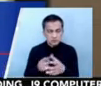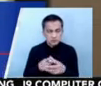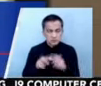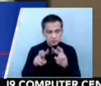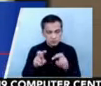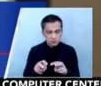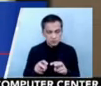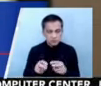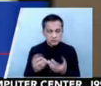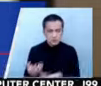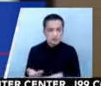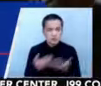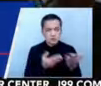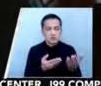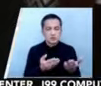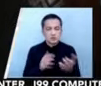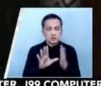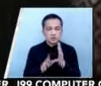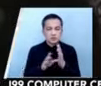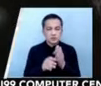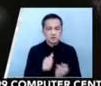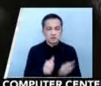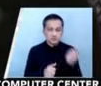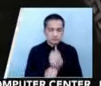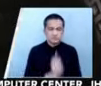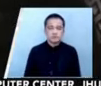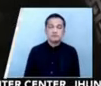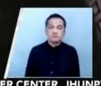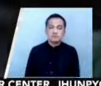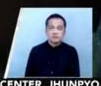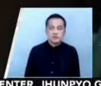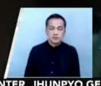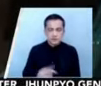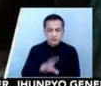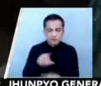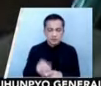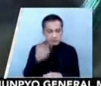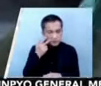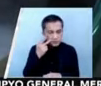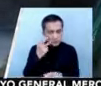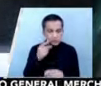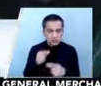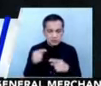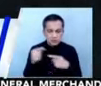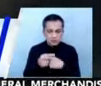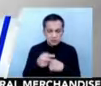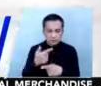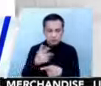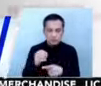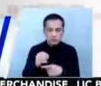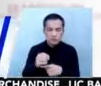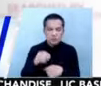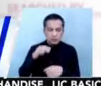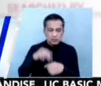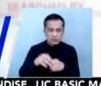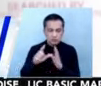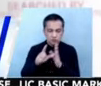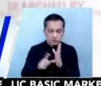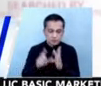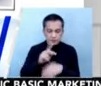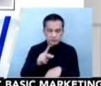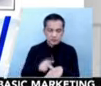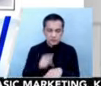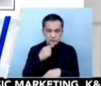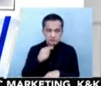the COMELEC Law Department. Kabilang sa inaalam ay kung nalabag ba ni Go ang election law ng bansa. Lalo't sinabi na ng